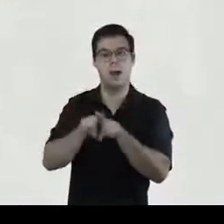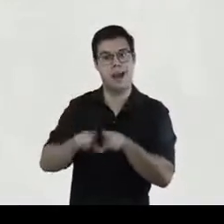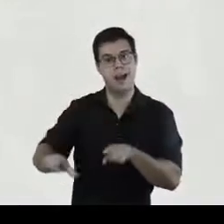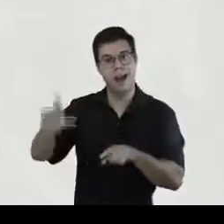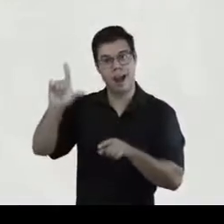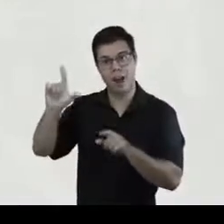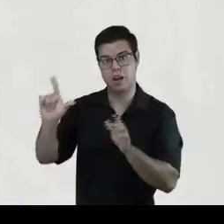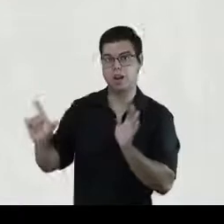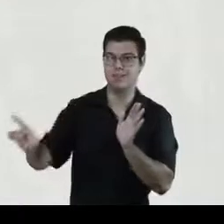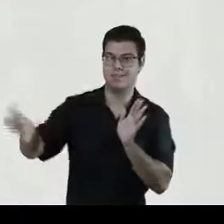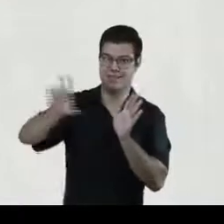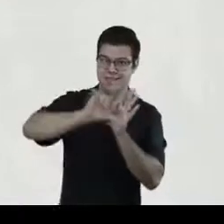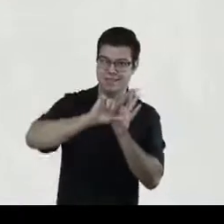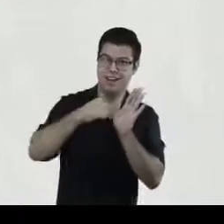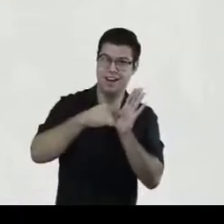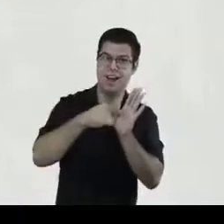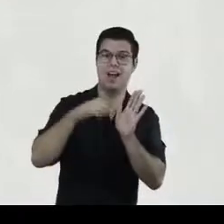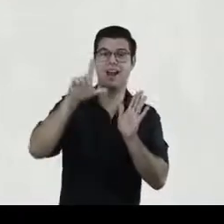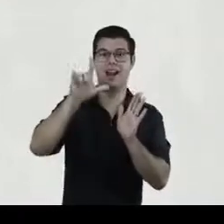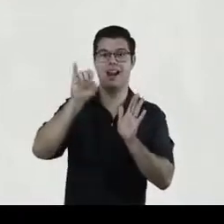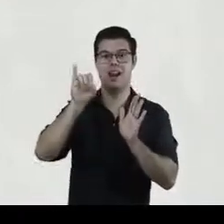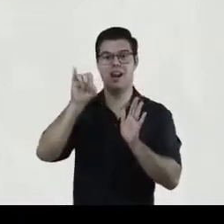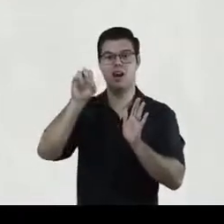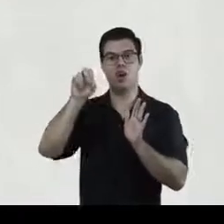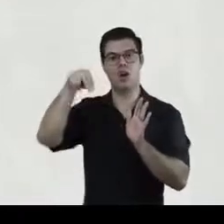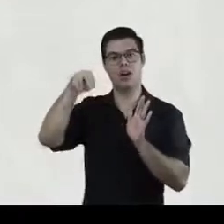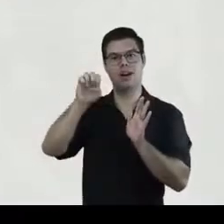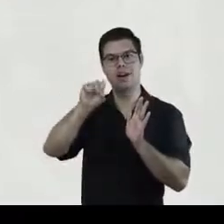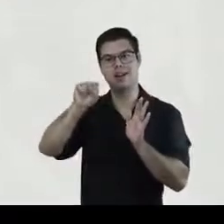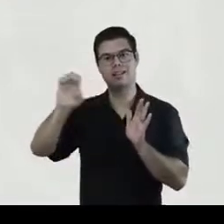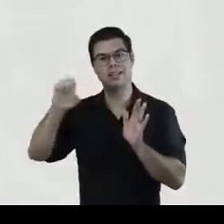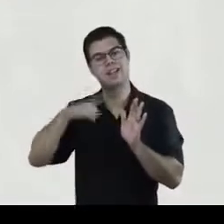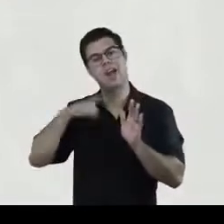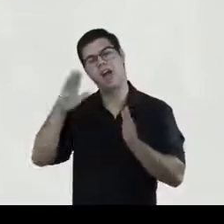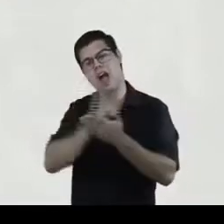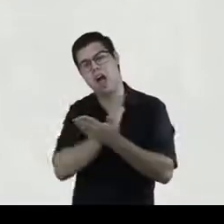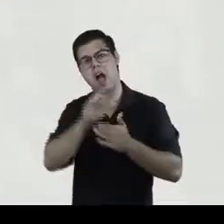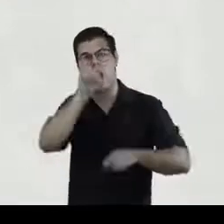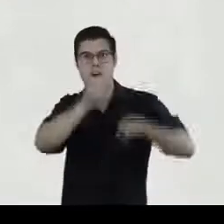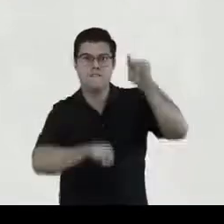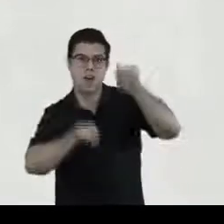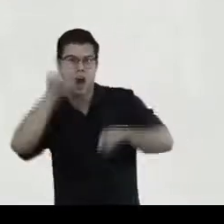Enfin, il y a quelques variantes de texte au feuillet A3. Suivante.